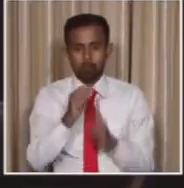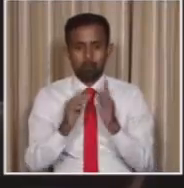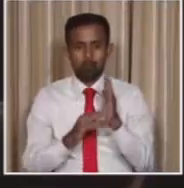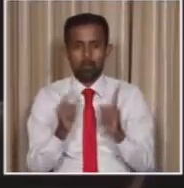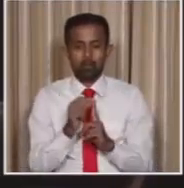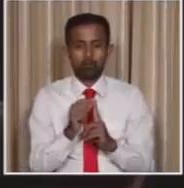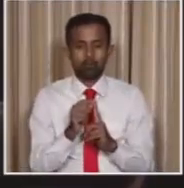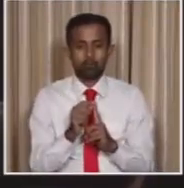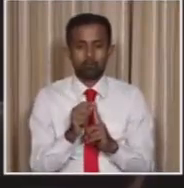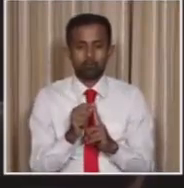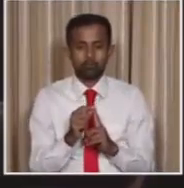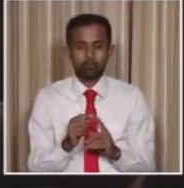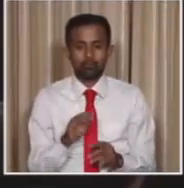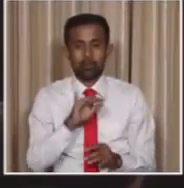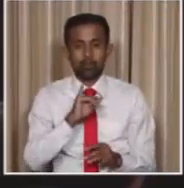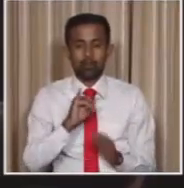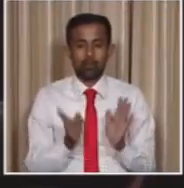මේ වෙනකොට අරන් තිනවා